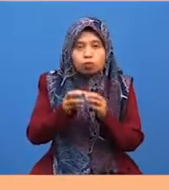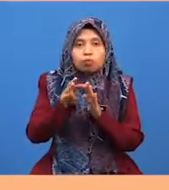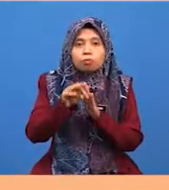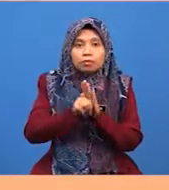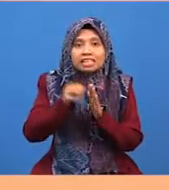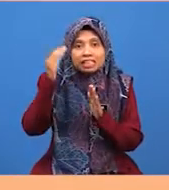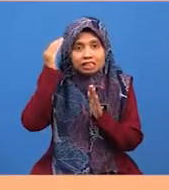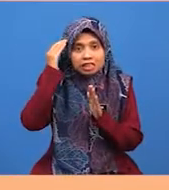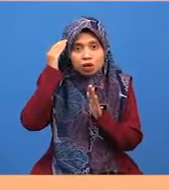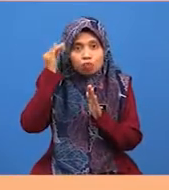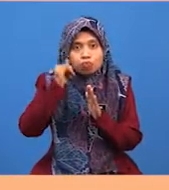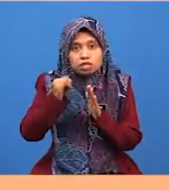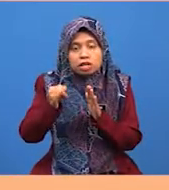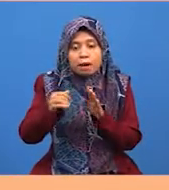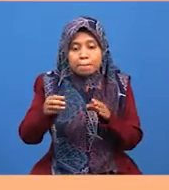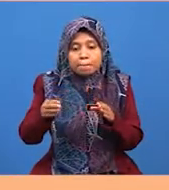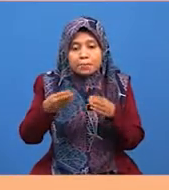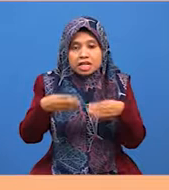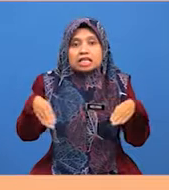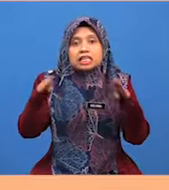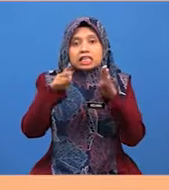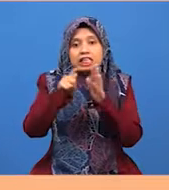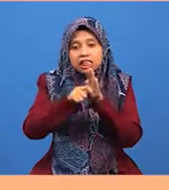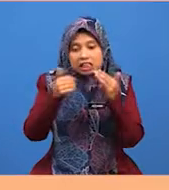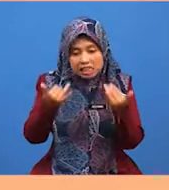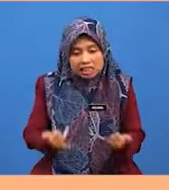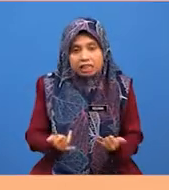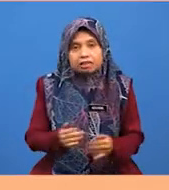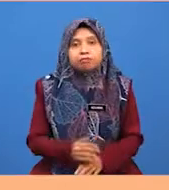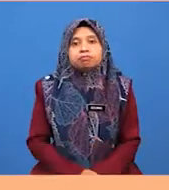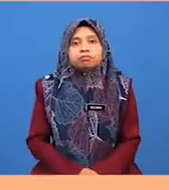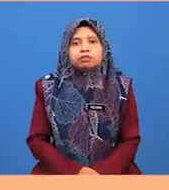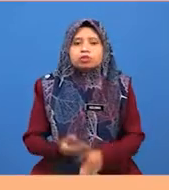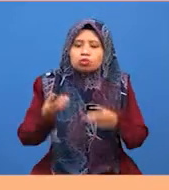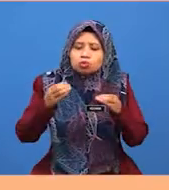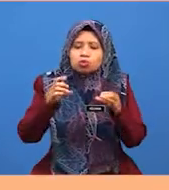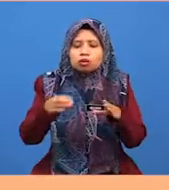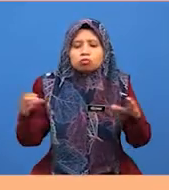mengetahui berita terkini? Cuba kamu cantumkan pula.